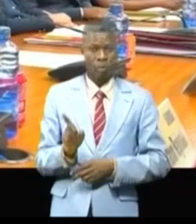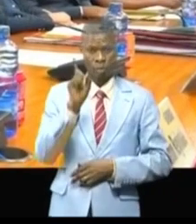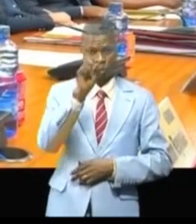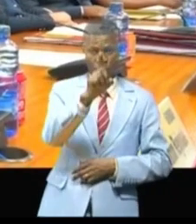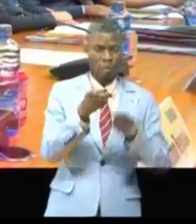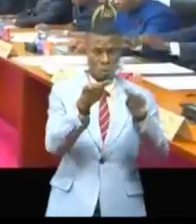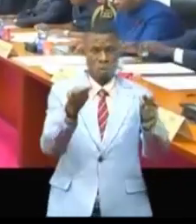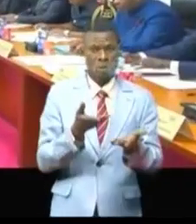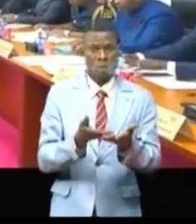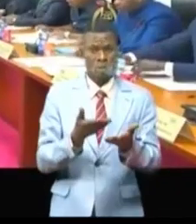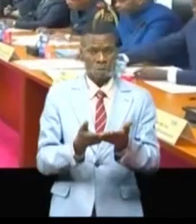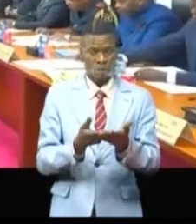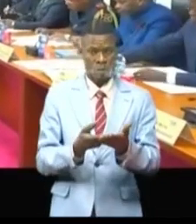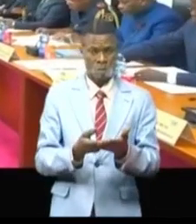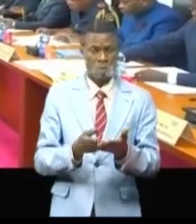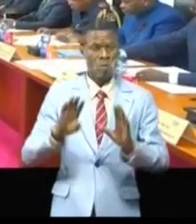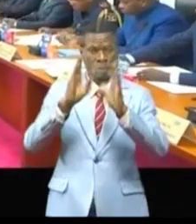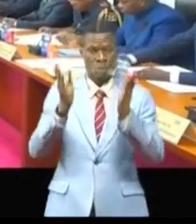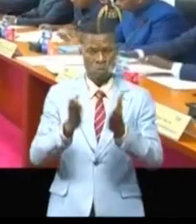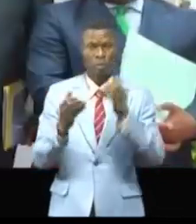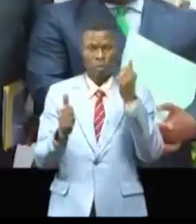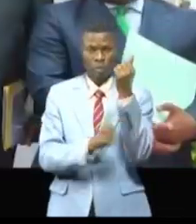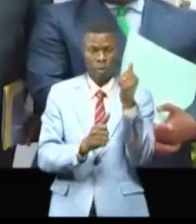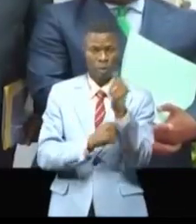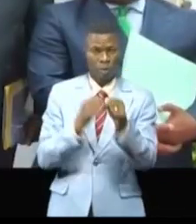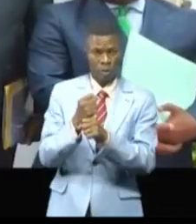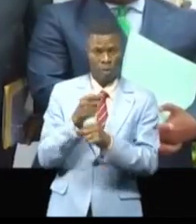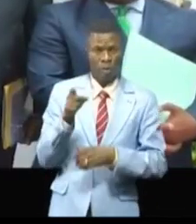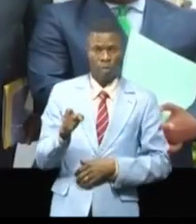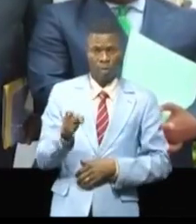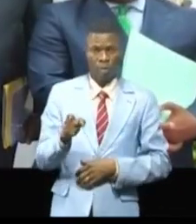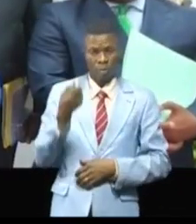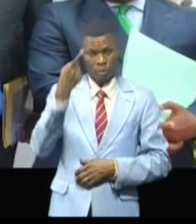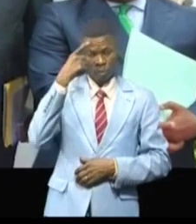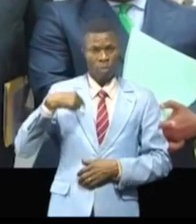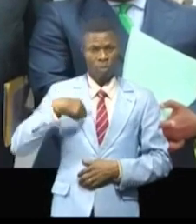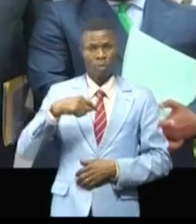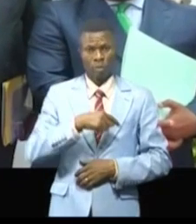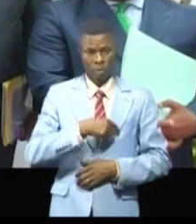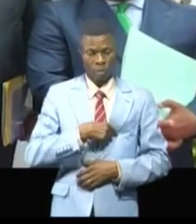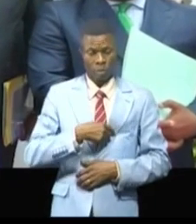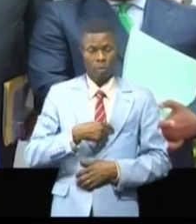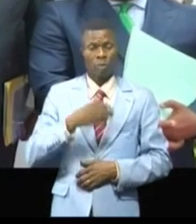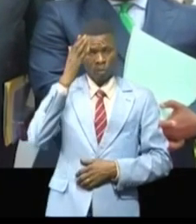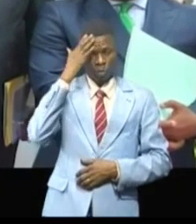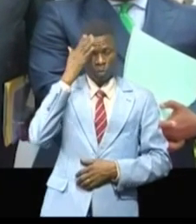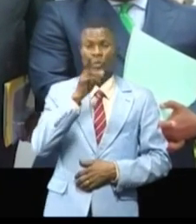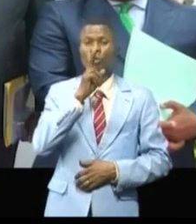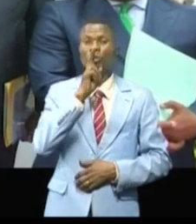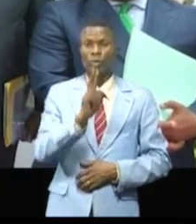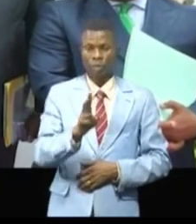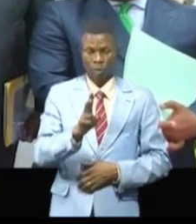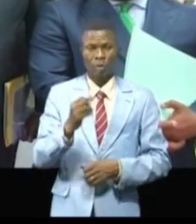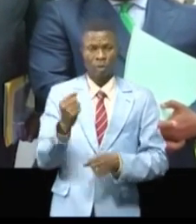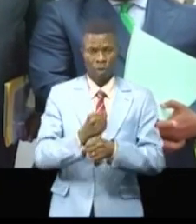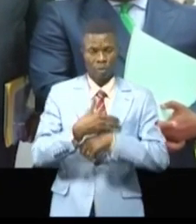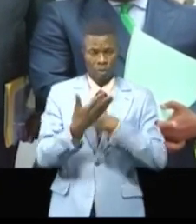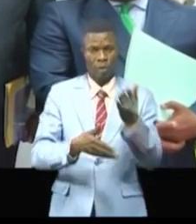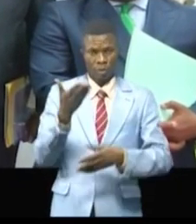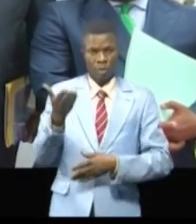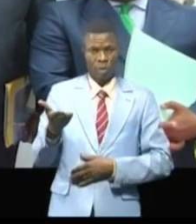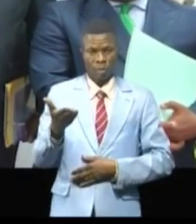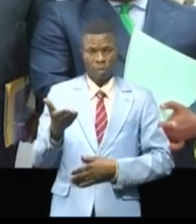se faire avec tous les membres du comité de pilotage pour que nous puissions palper de la réalité de ce qui est déjà